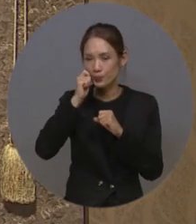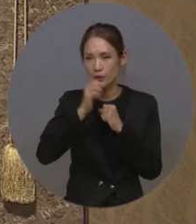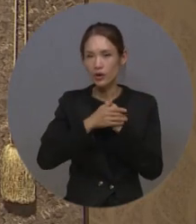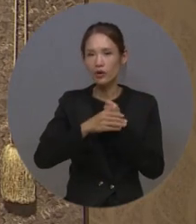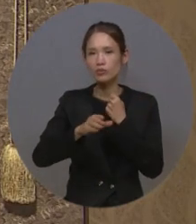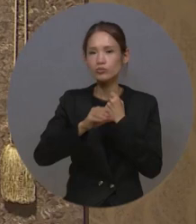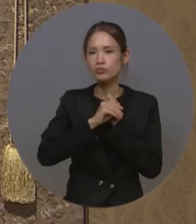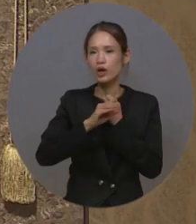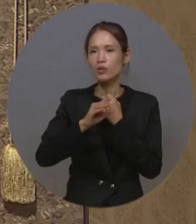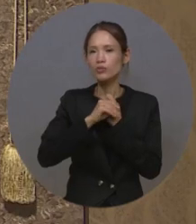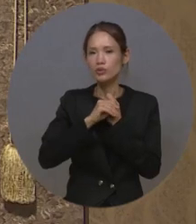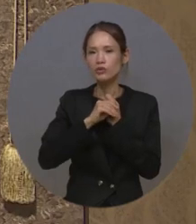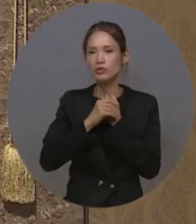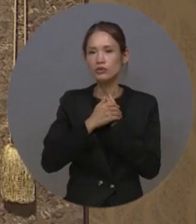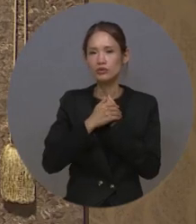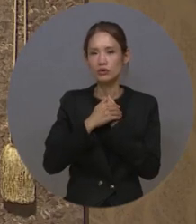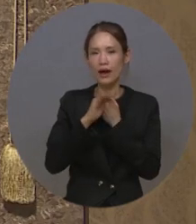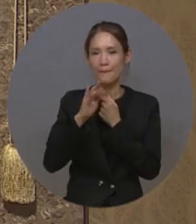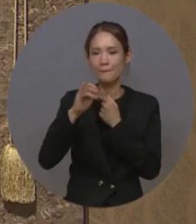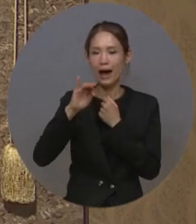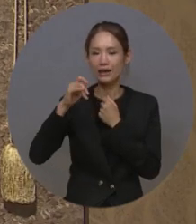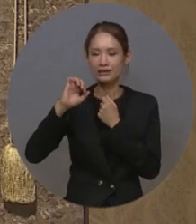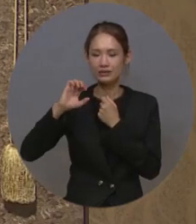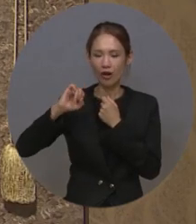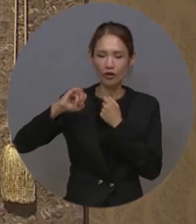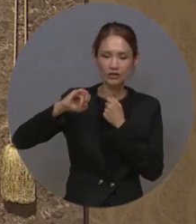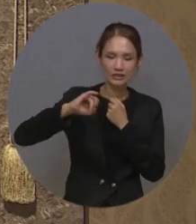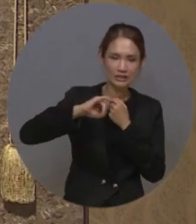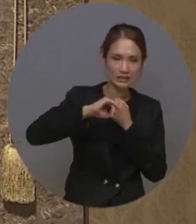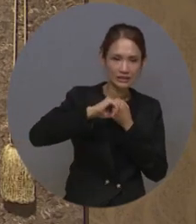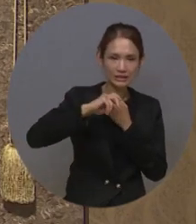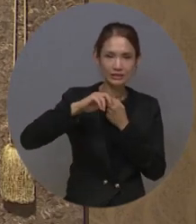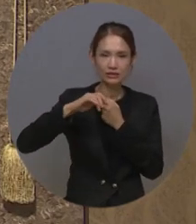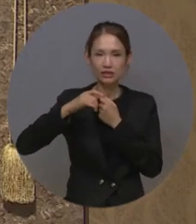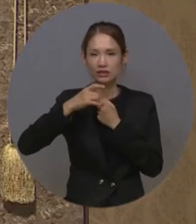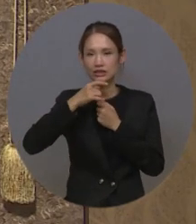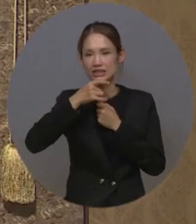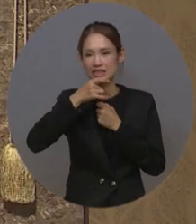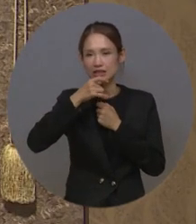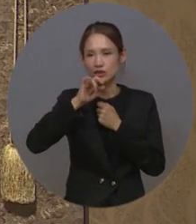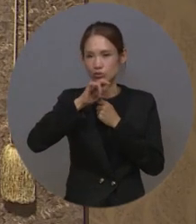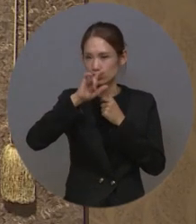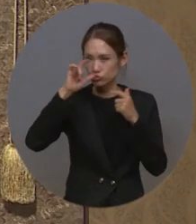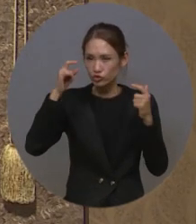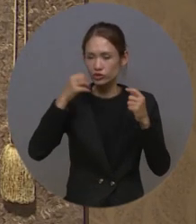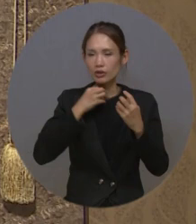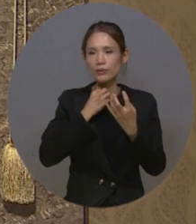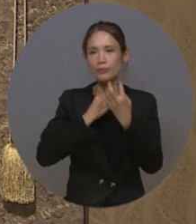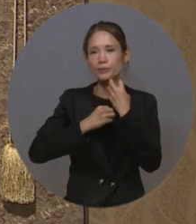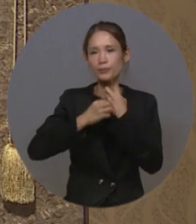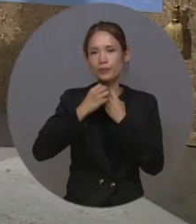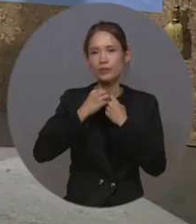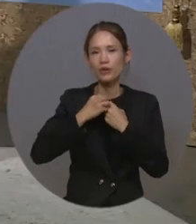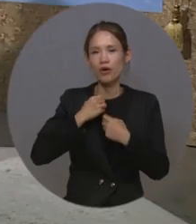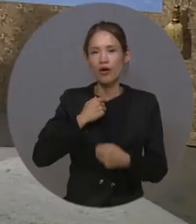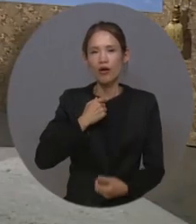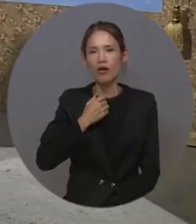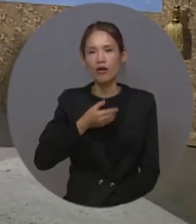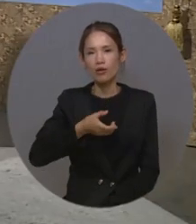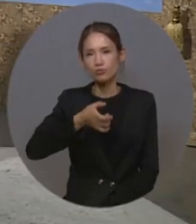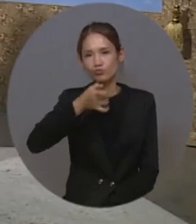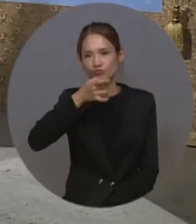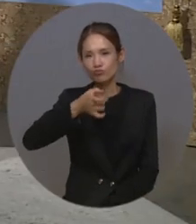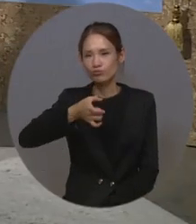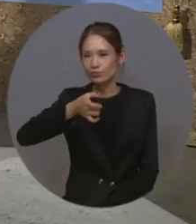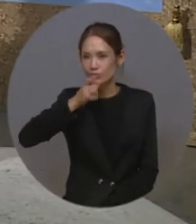해버리는 거죠. 무방비로 막 이 바이러스 건 세균이 건 이물질은 다 들어가 버리거든요. 갑자기 제가 목이 타는 것 같습니다. 물 한 잔 마실까요?